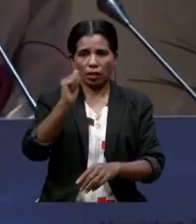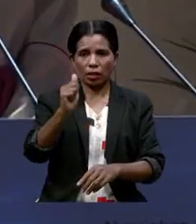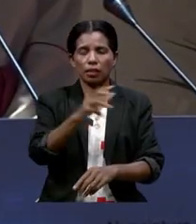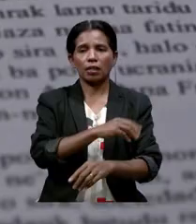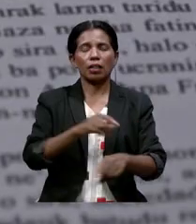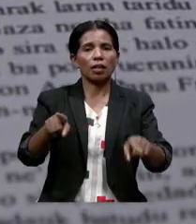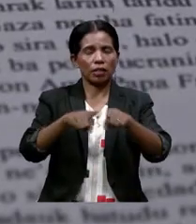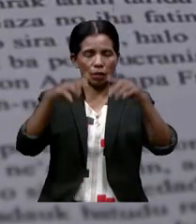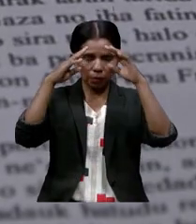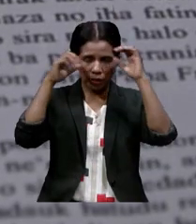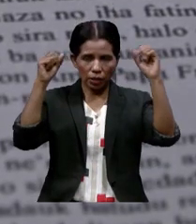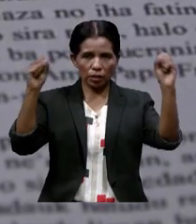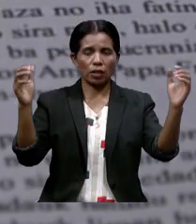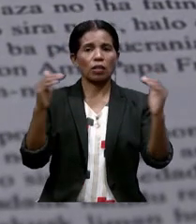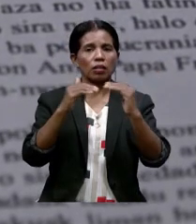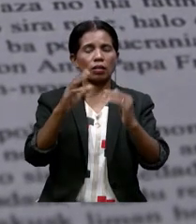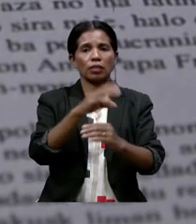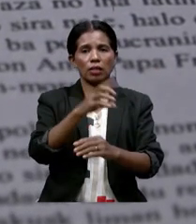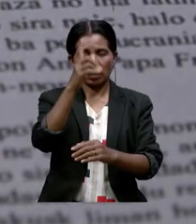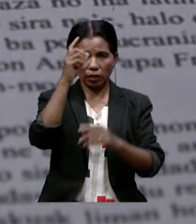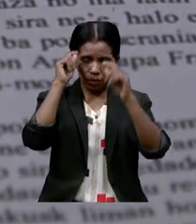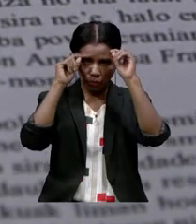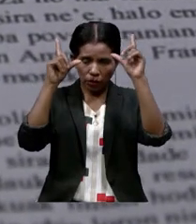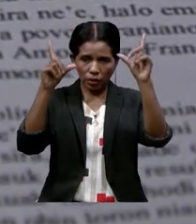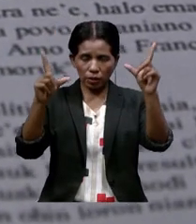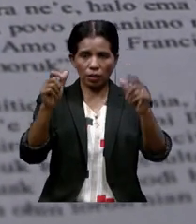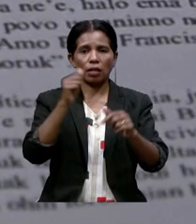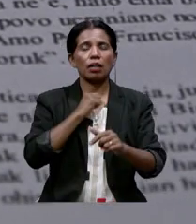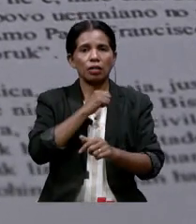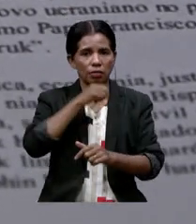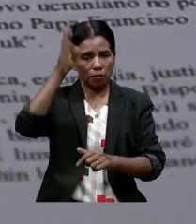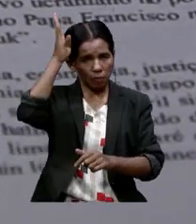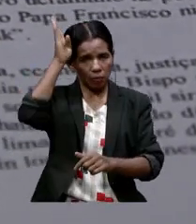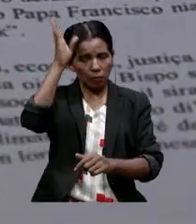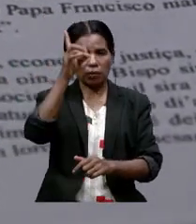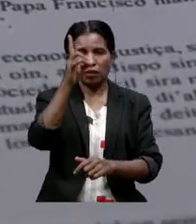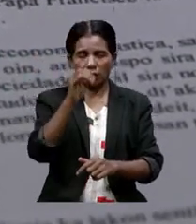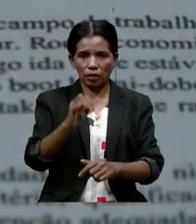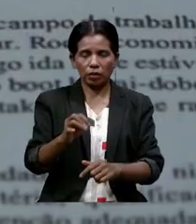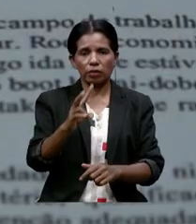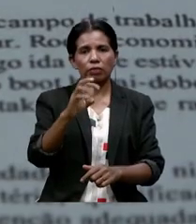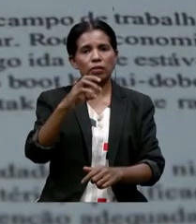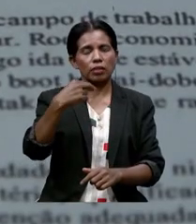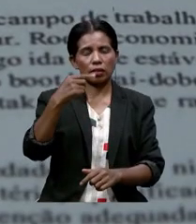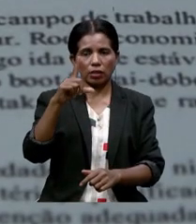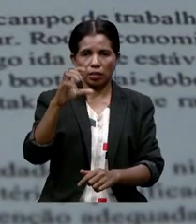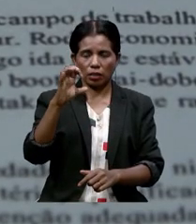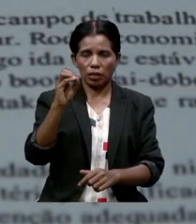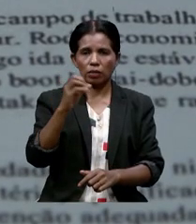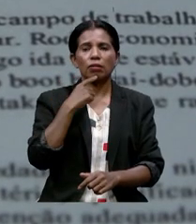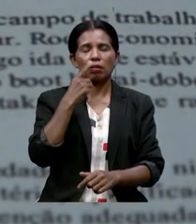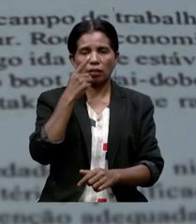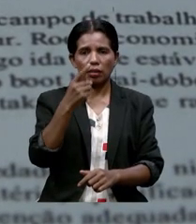nudar presidente Conferência Episcopal Timorense, arcebispo metropolita Dili, Dom Virgílio Cardeal do Carmo da